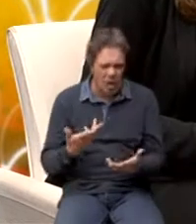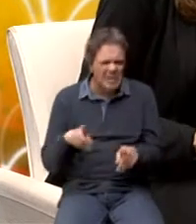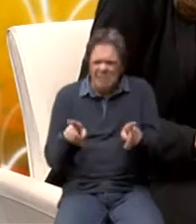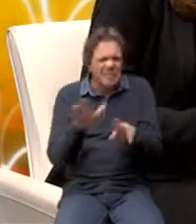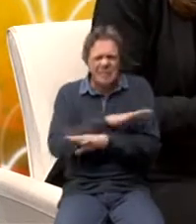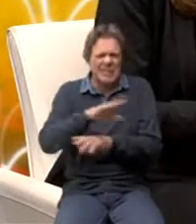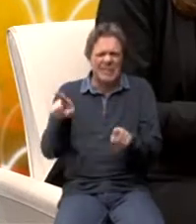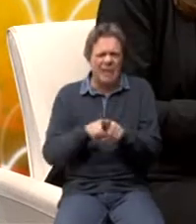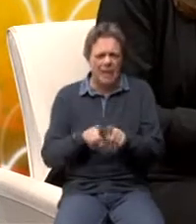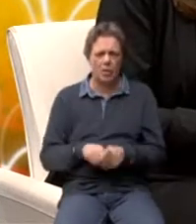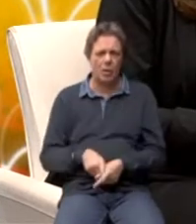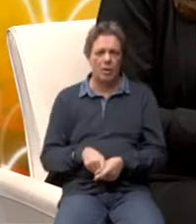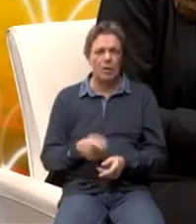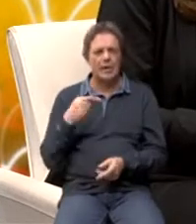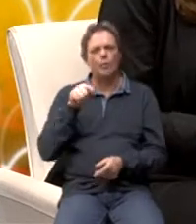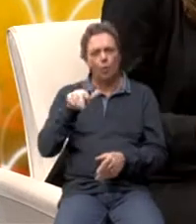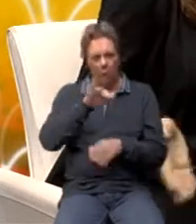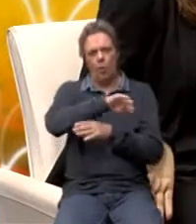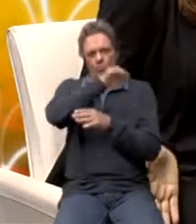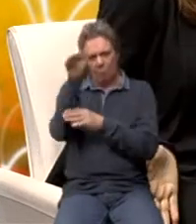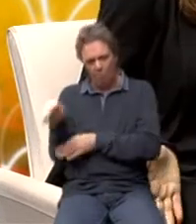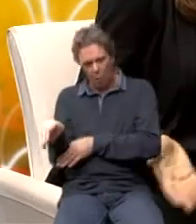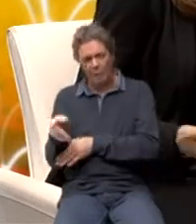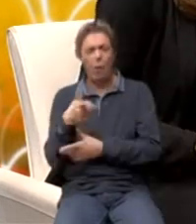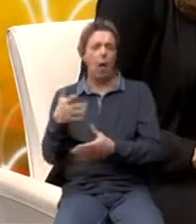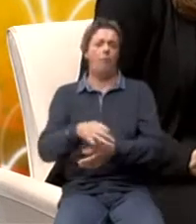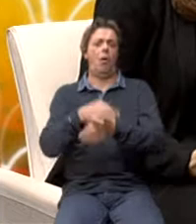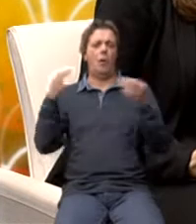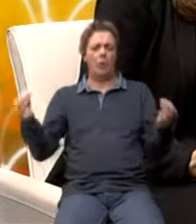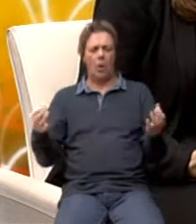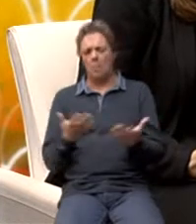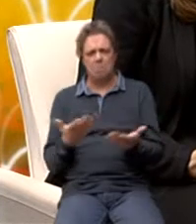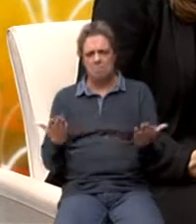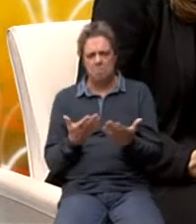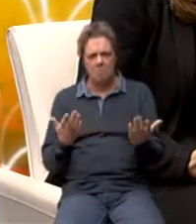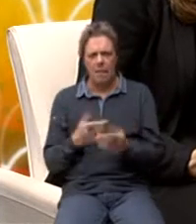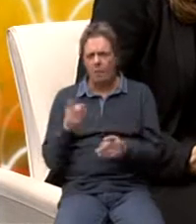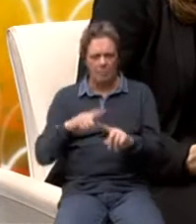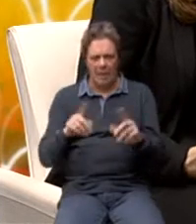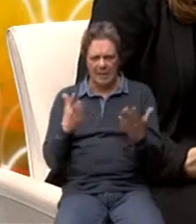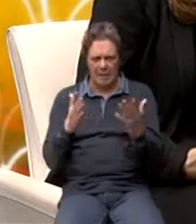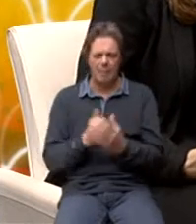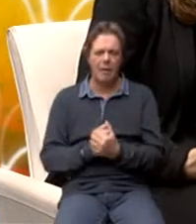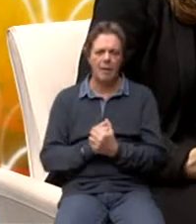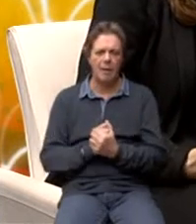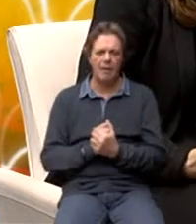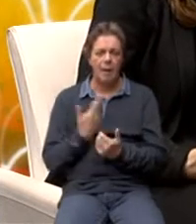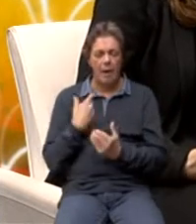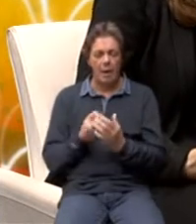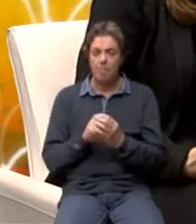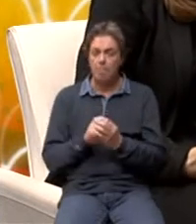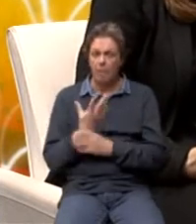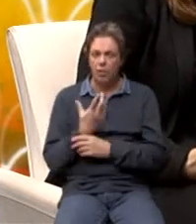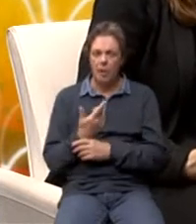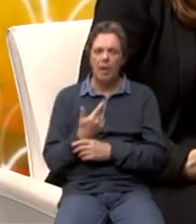samo što je ovo pod u tim uvjetima, a ovo je na otvorenom. Tu ne vidim nikakvu razliku. Što se tiče povrća, tu moram reći